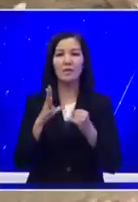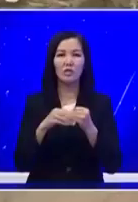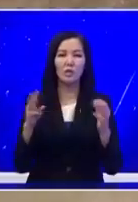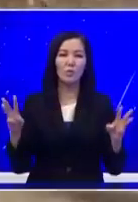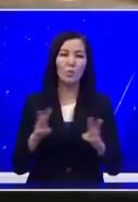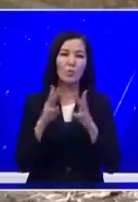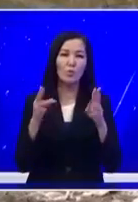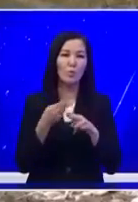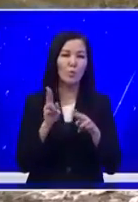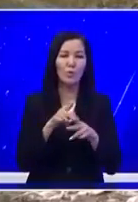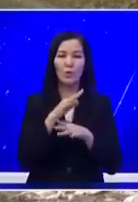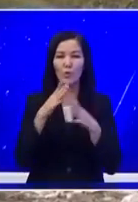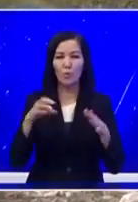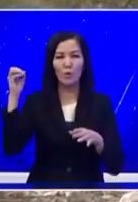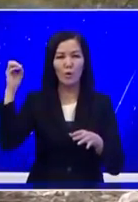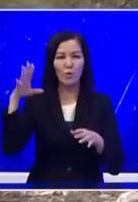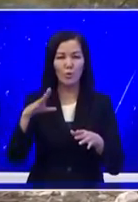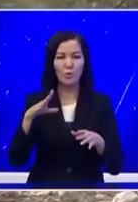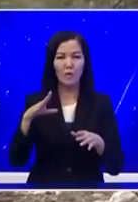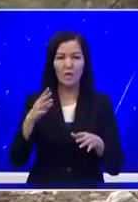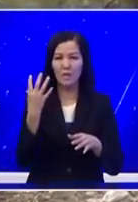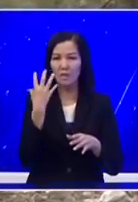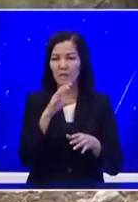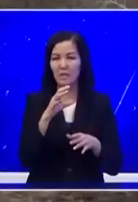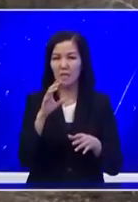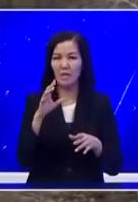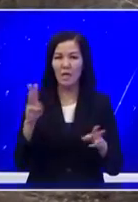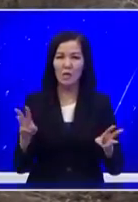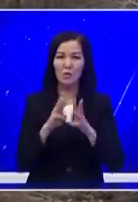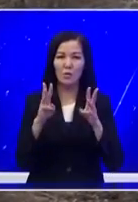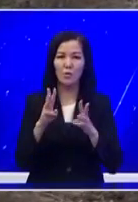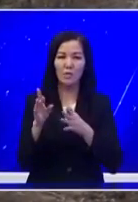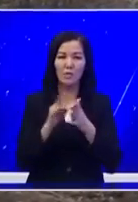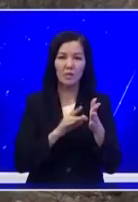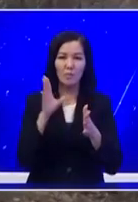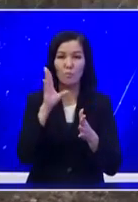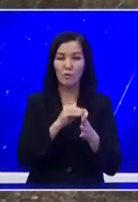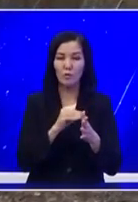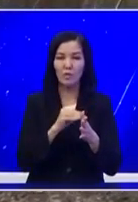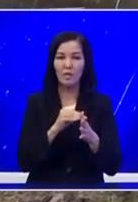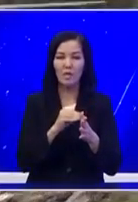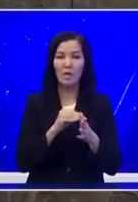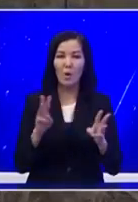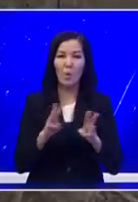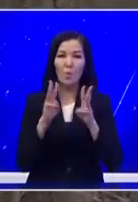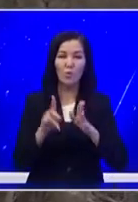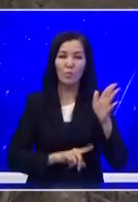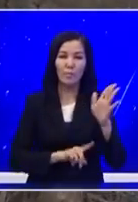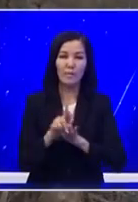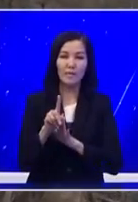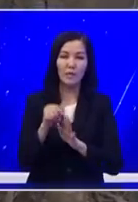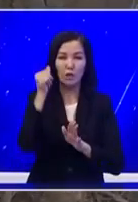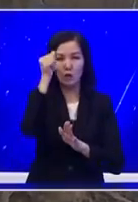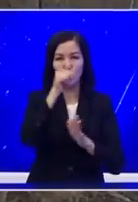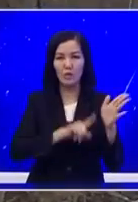қолайлы кезең. Күн көзімен әбден қызған шөп шалам тұтанып кетуге дайын тұрады. Титтей ұшқыннан от лаулап шыға келеді. Жыл